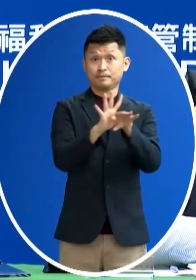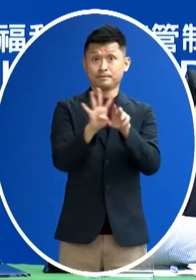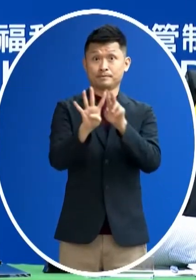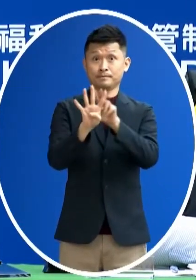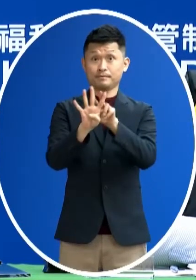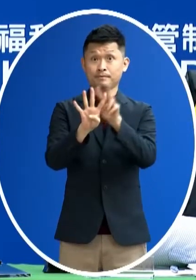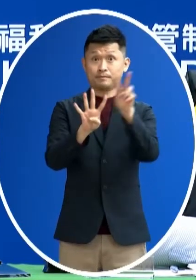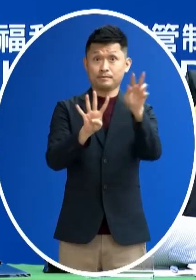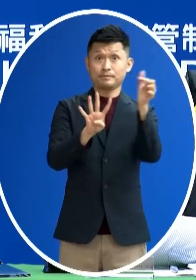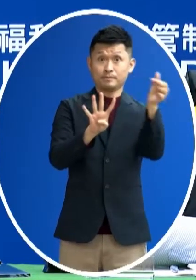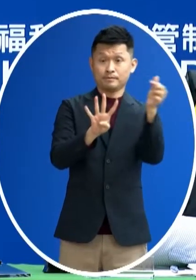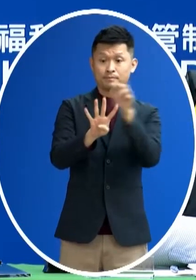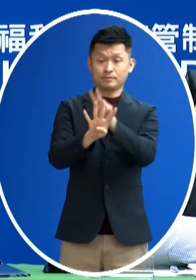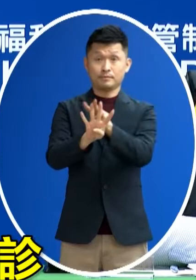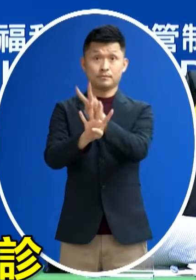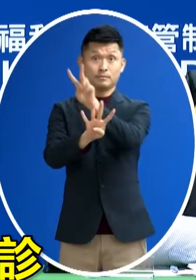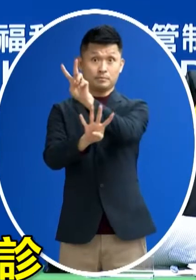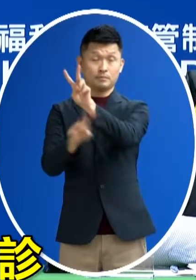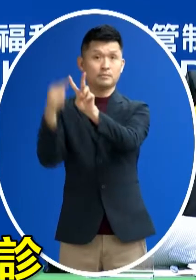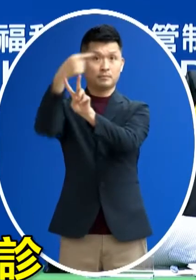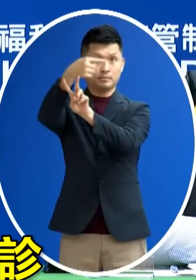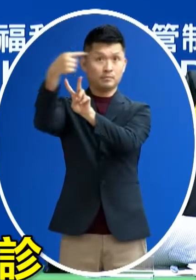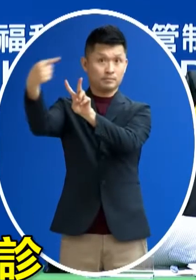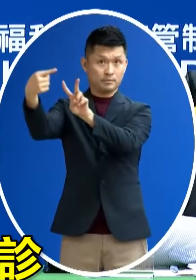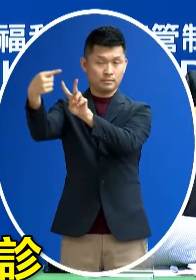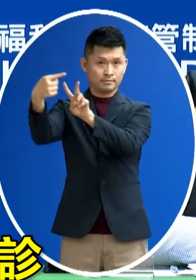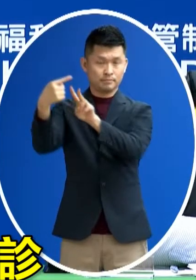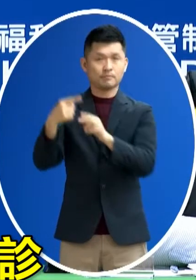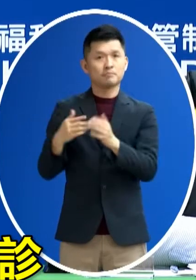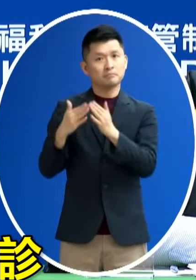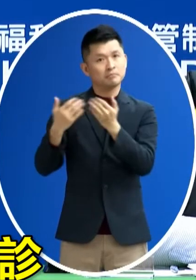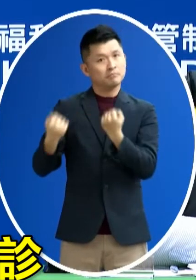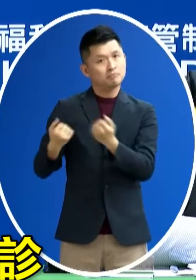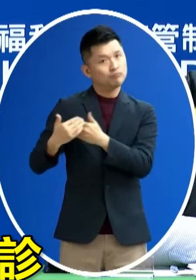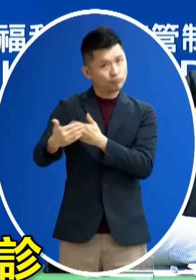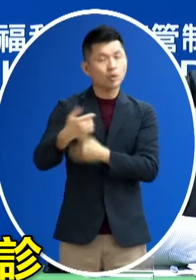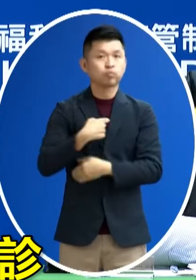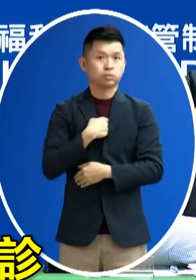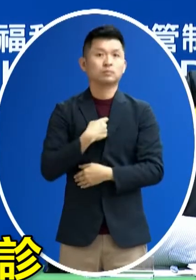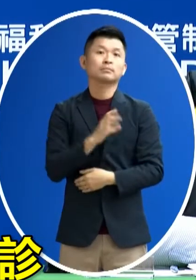另外两个人目前是采阴，那当然是列在我们的居隔的对象。